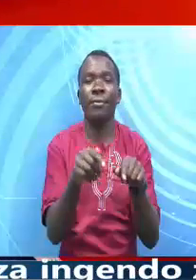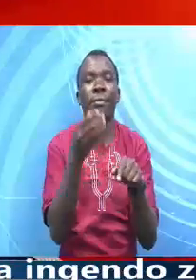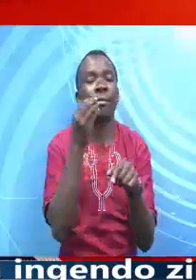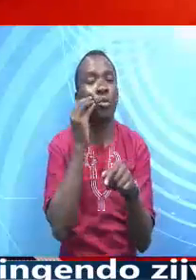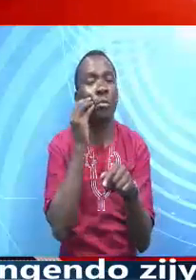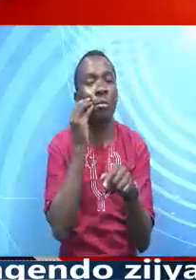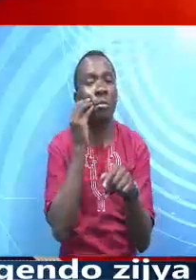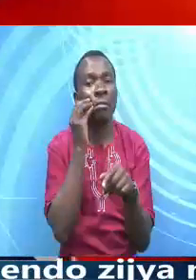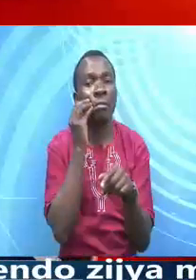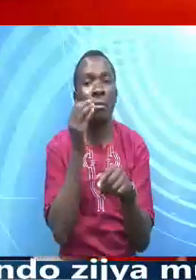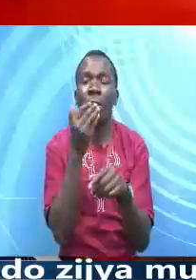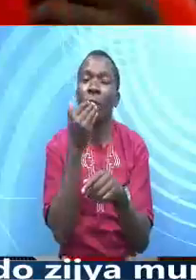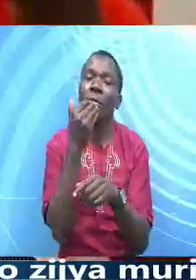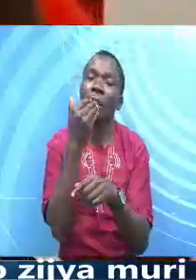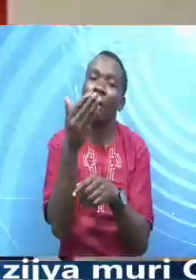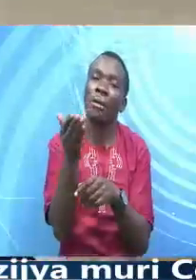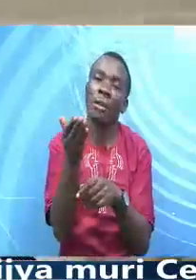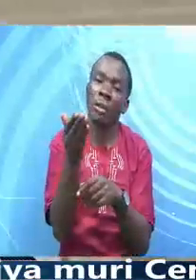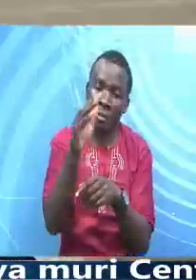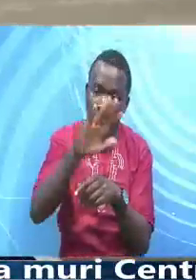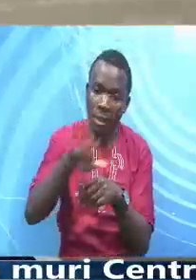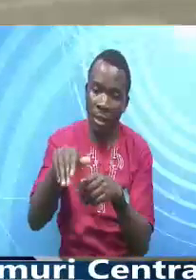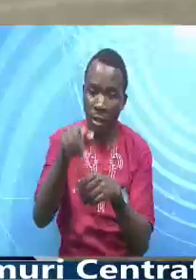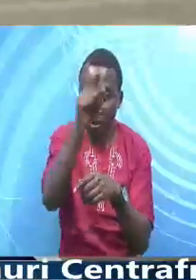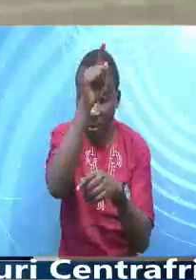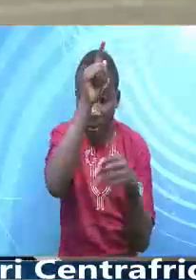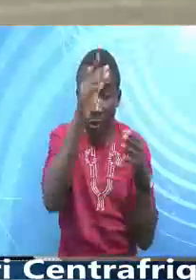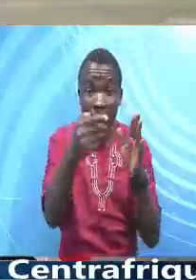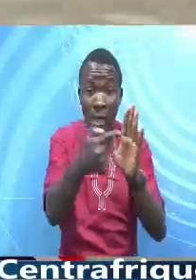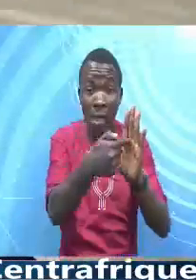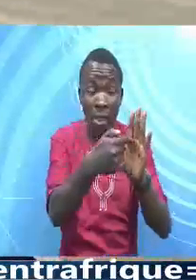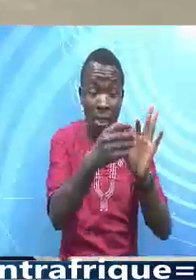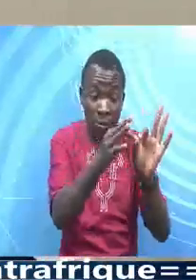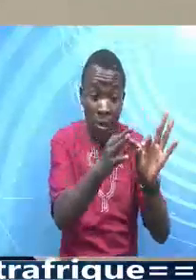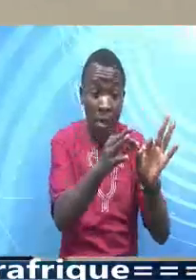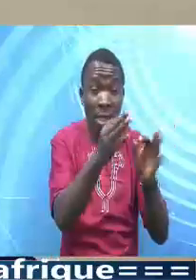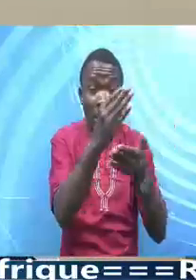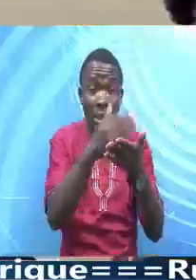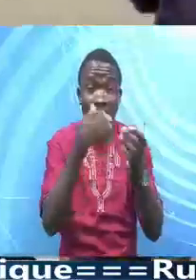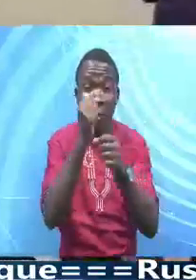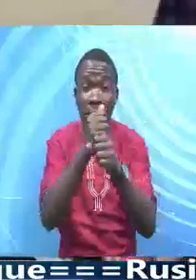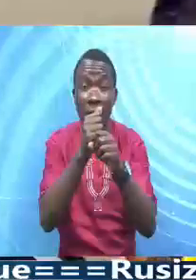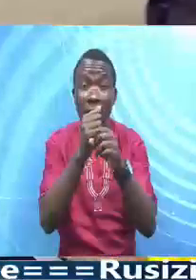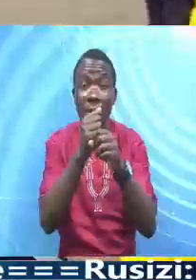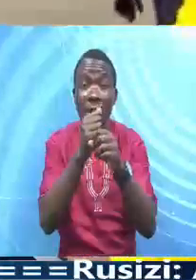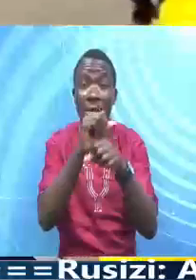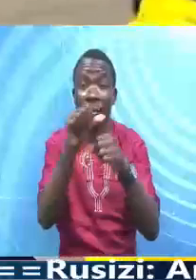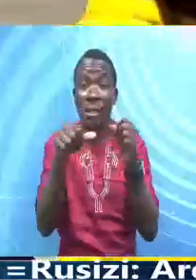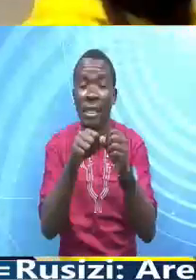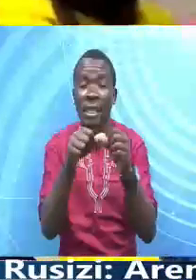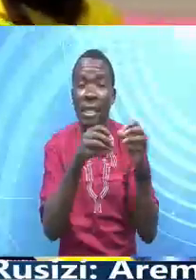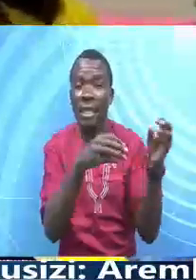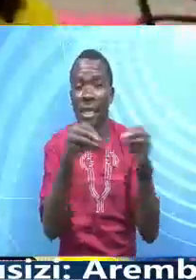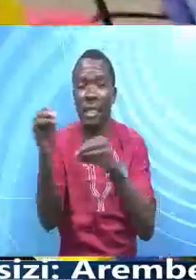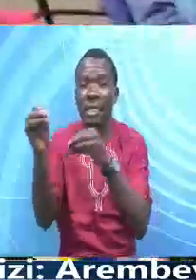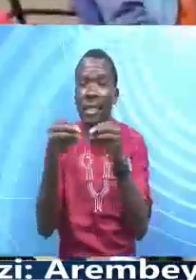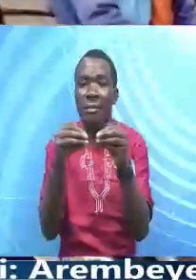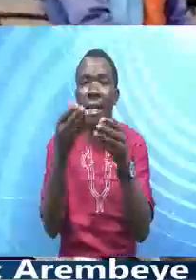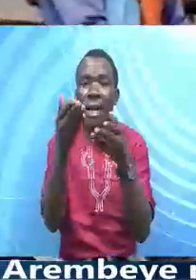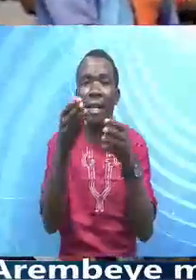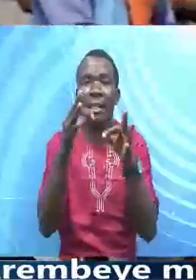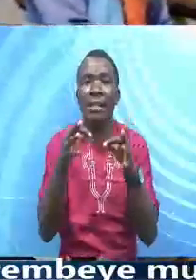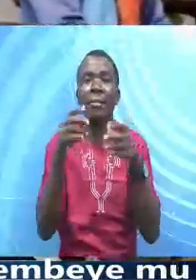Sawa, urakoze cyane. Usibye kuba uyu muturage agaragaza ibi ngibi, na bamwe mu bakora ibijyanye na transport hari icyo batangaza kuri iyi myanzuro.